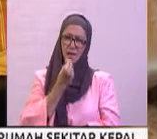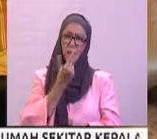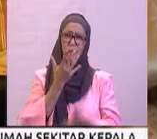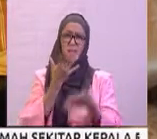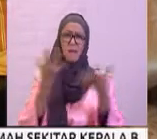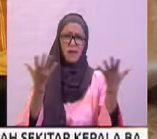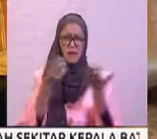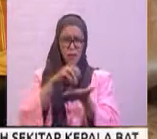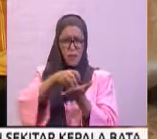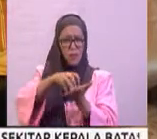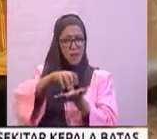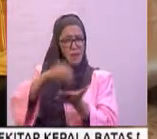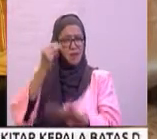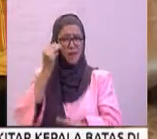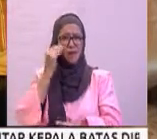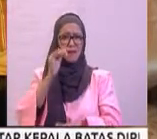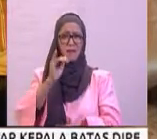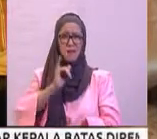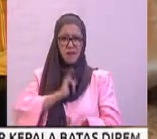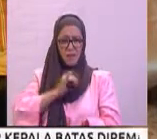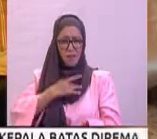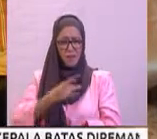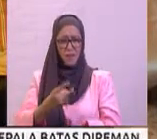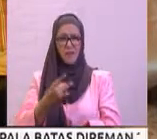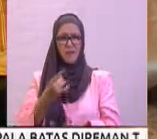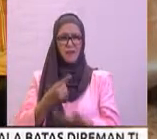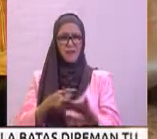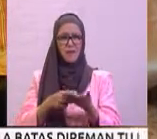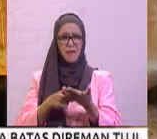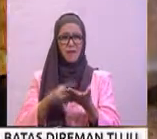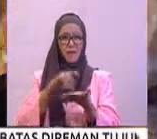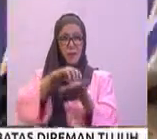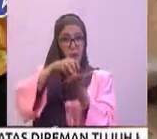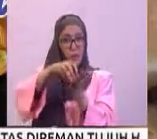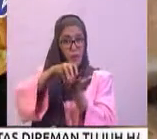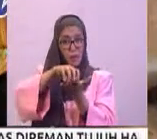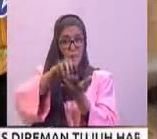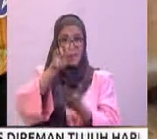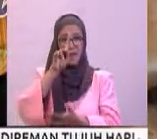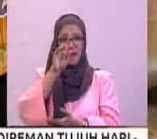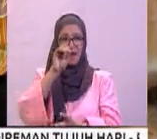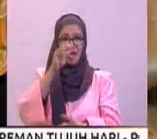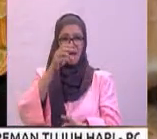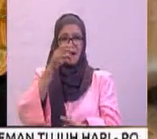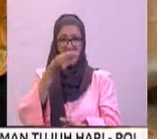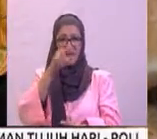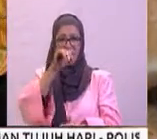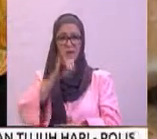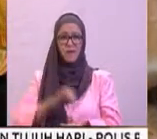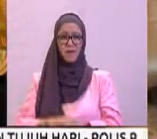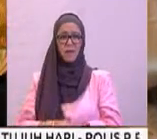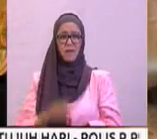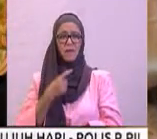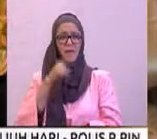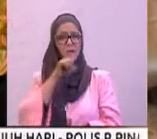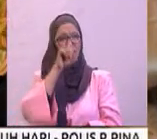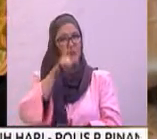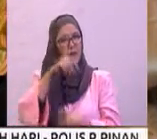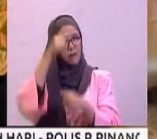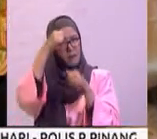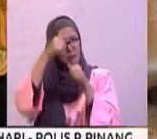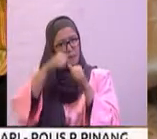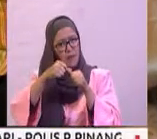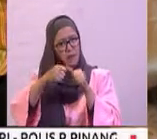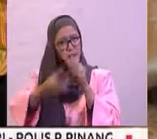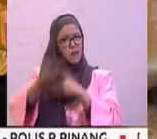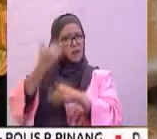Melayu kita yang saya suka. Yang apa tu, kuih koci. Kita nak mengimbau memori Tun waktu Tun masih kecil dulu.